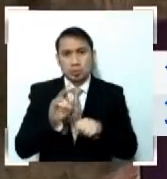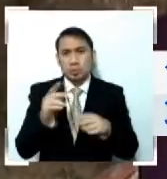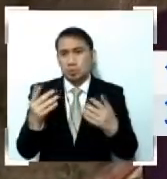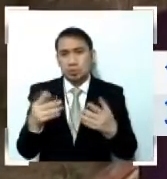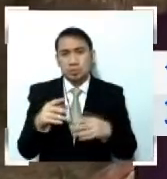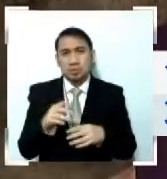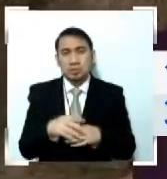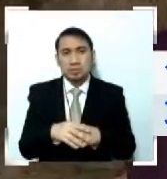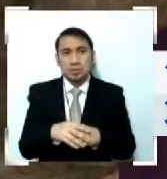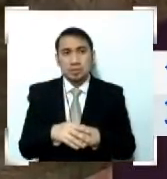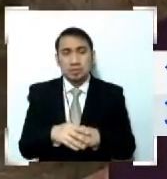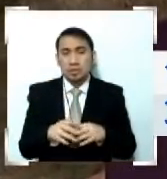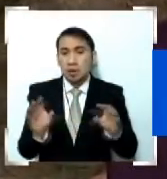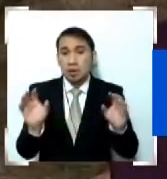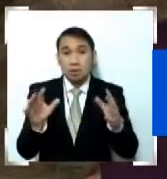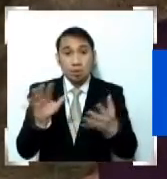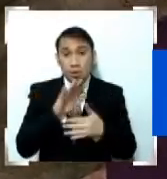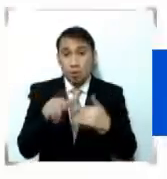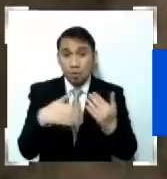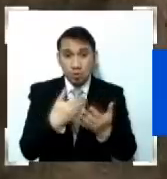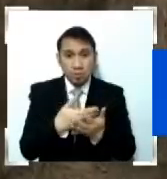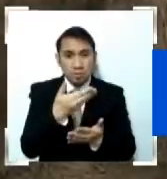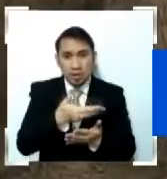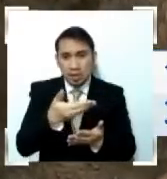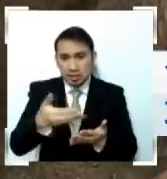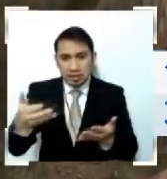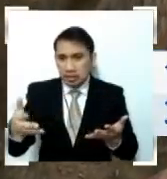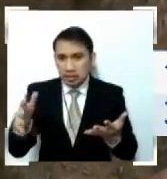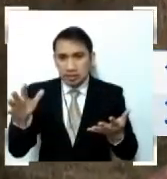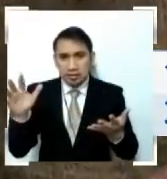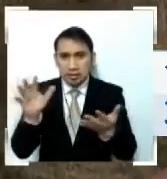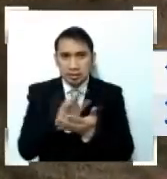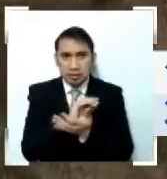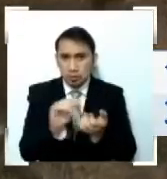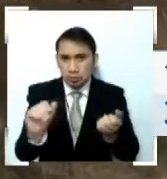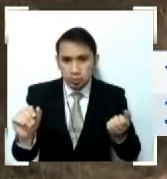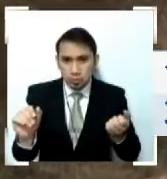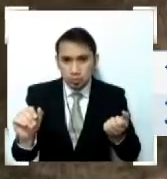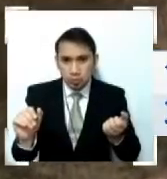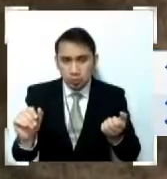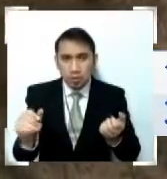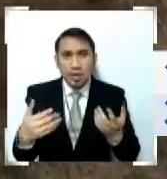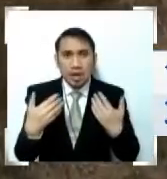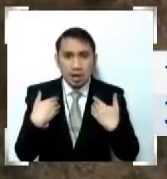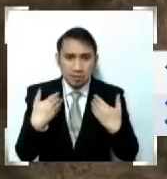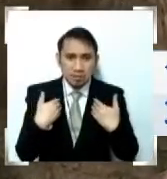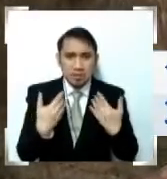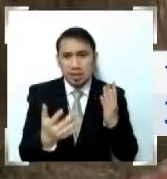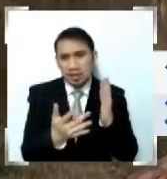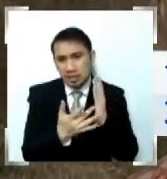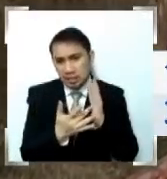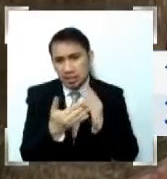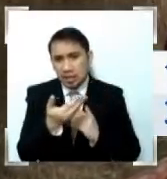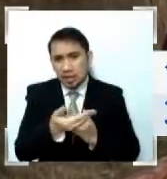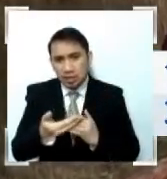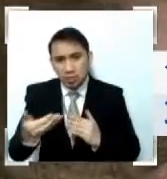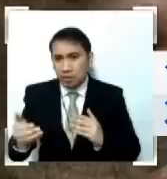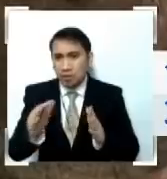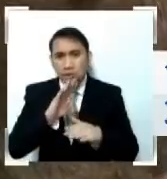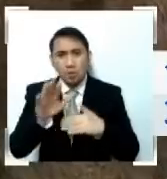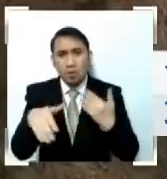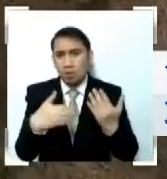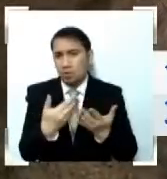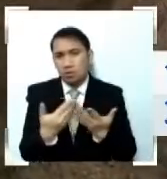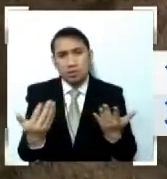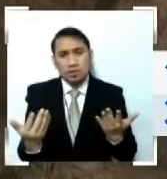natira sa amin, lahat po na naubos. Meron kaming mga appliances, lahat-lahat po meron kami, wala kami nakukuha. Mga anak